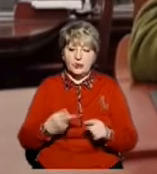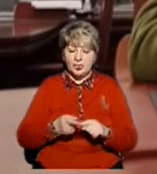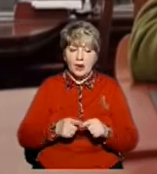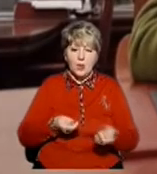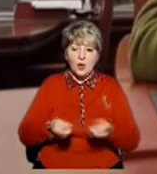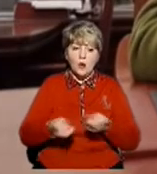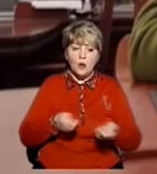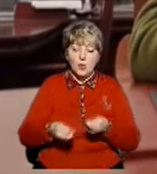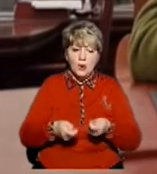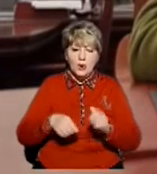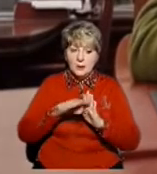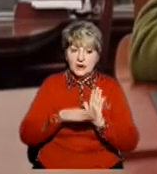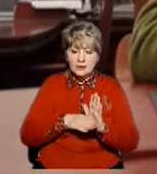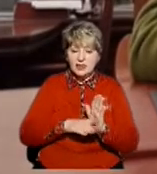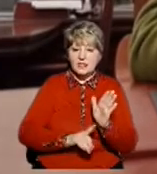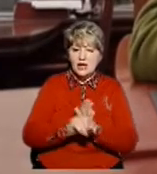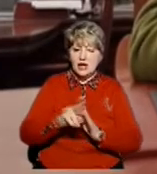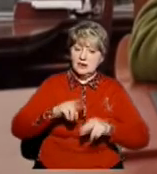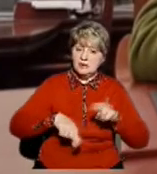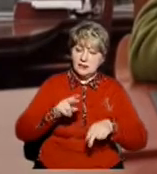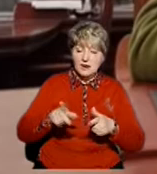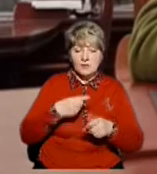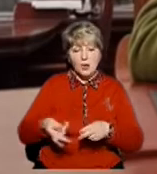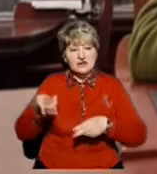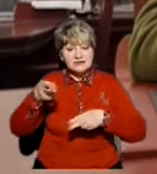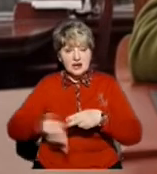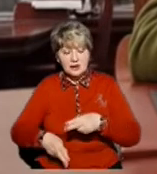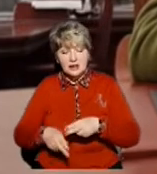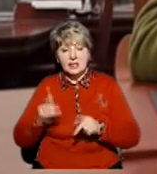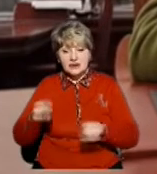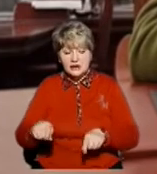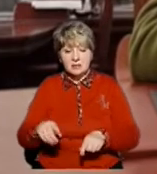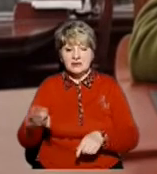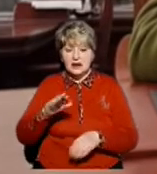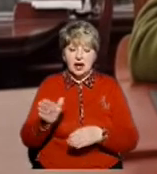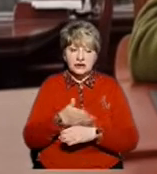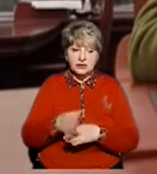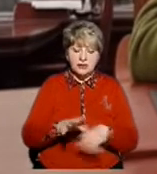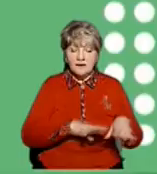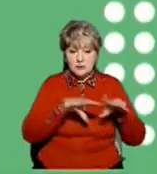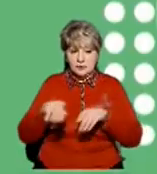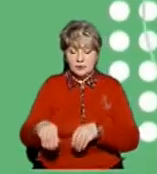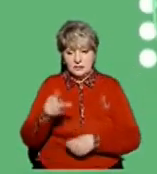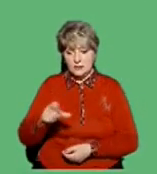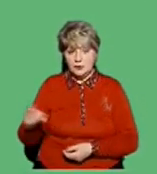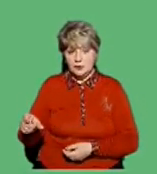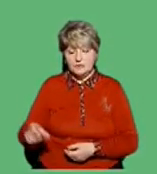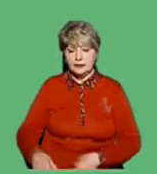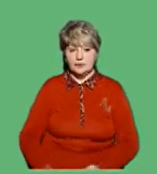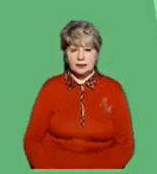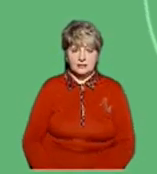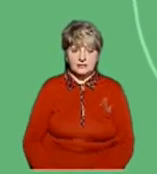програмою розпочинати будівництво або завершувати будівництво саме для категорії внутрішньопереміщених осіб.